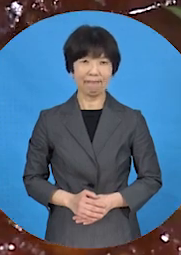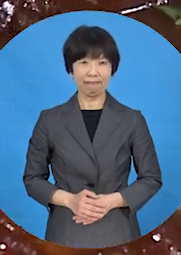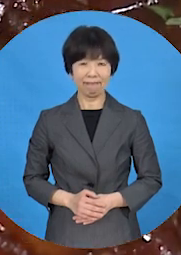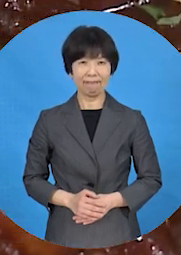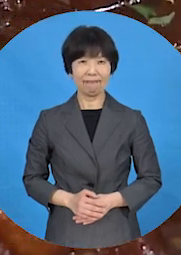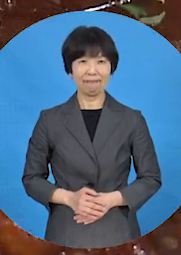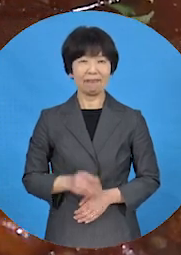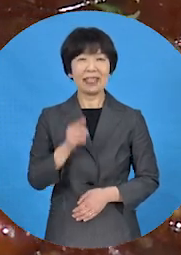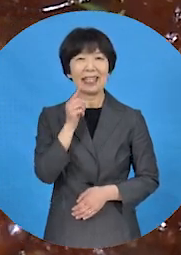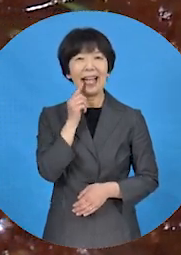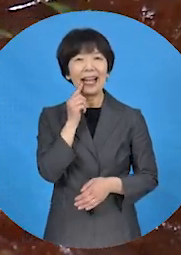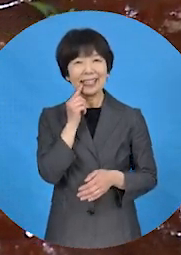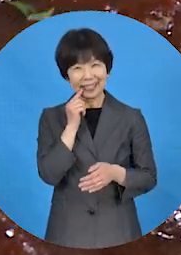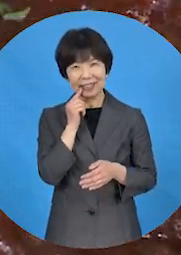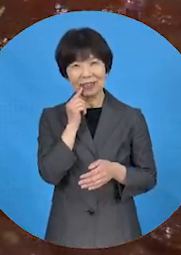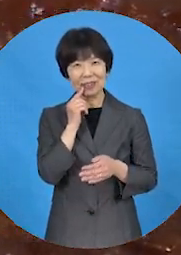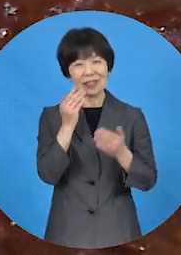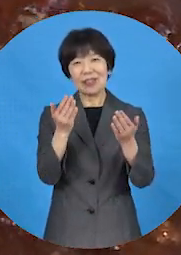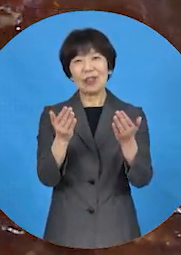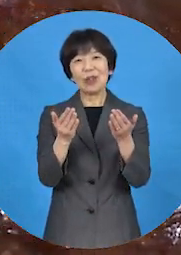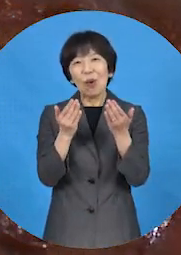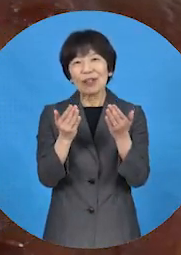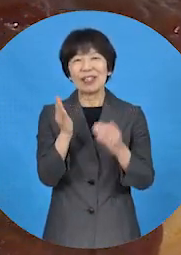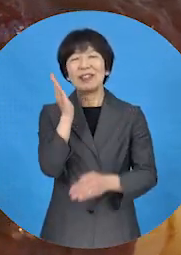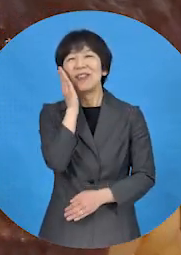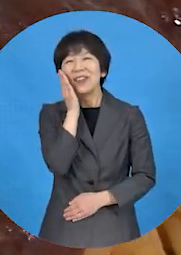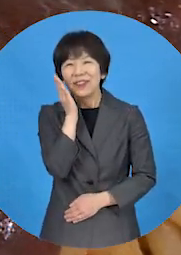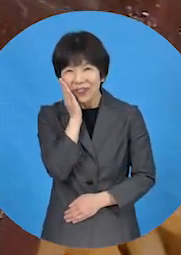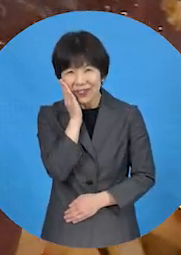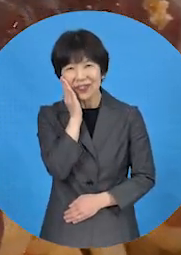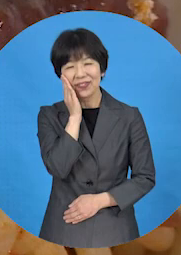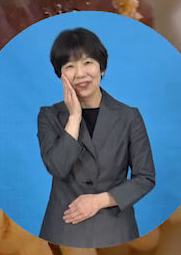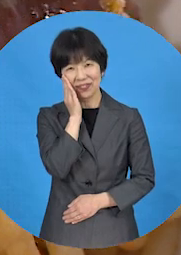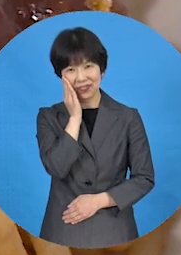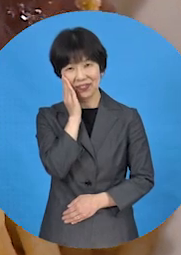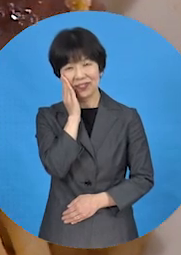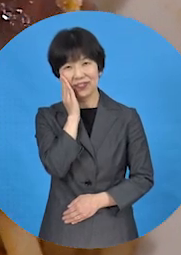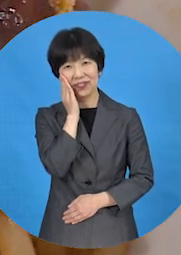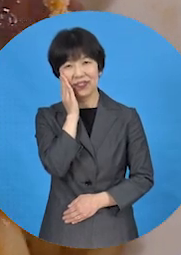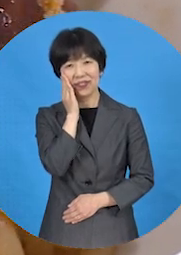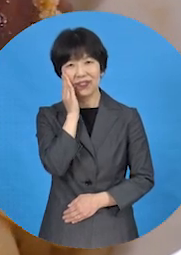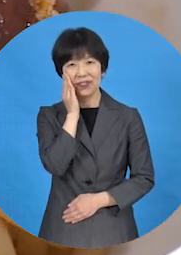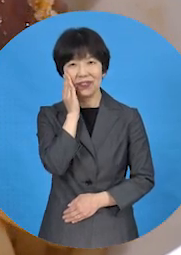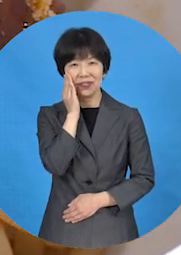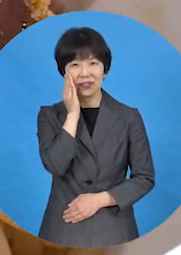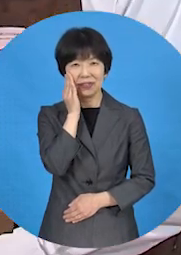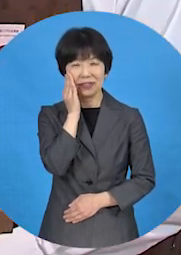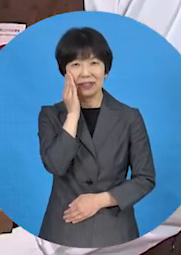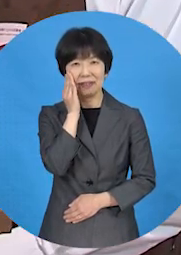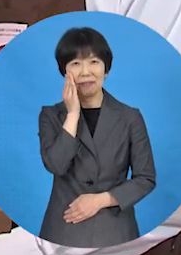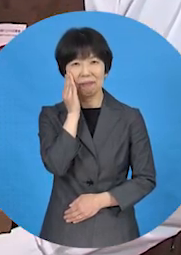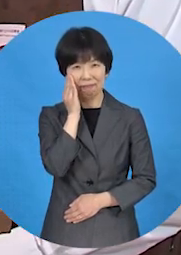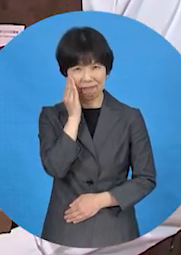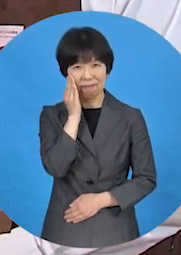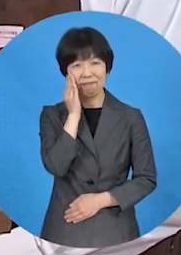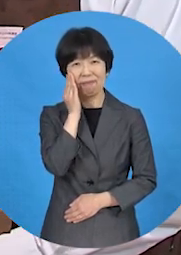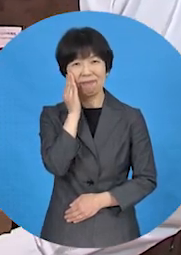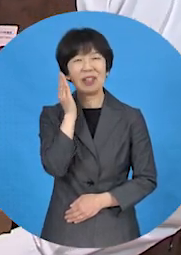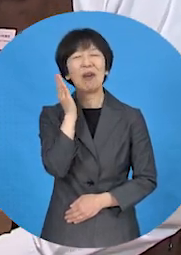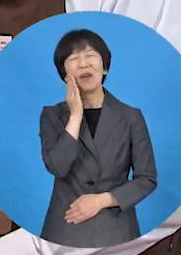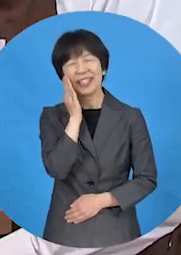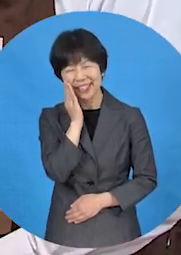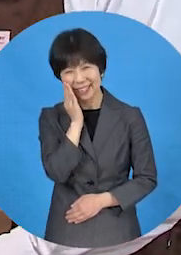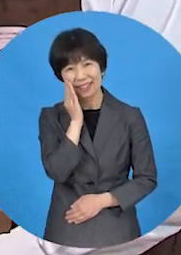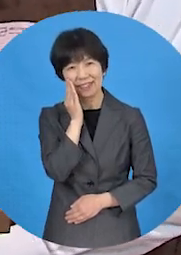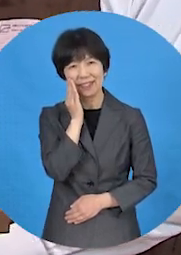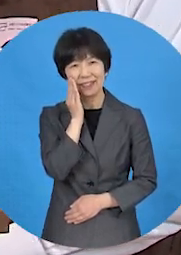すごくボロネーゼ濃厚ですね。 ありがとうございます、うん、 でパスタも少し細めで、すごく美味しいです、